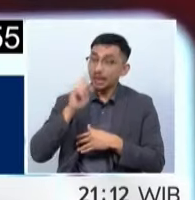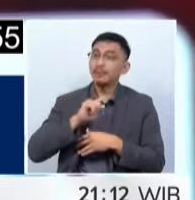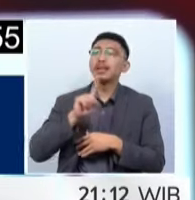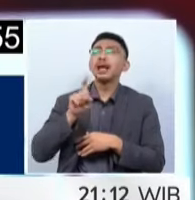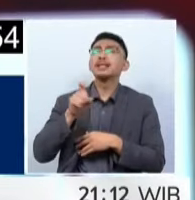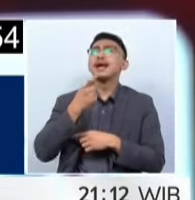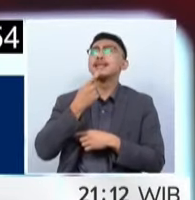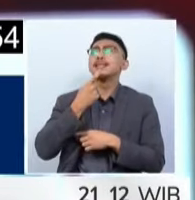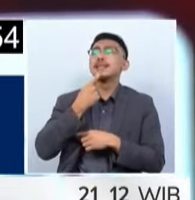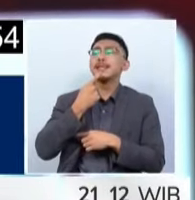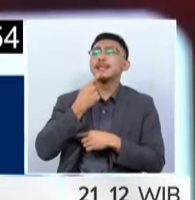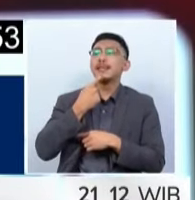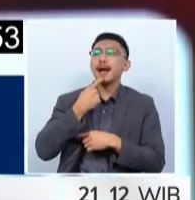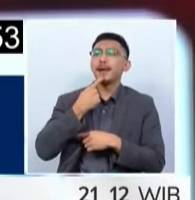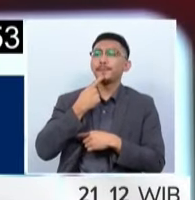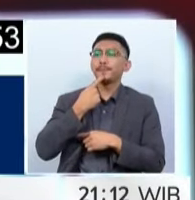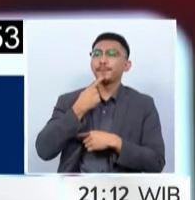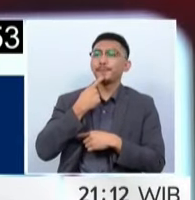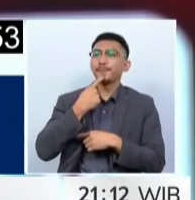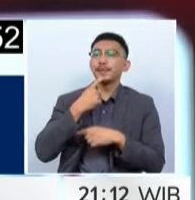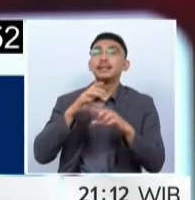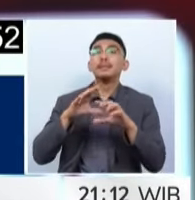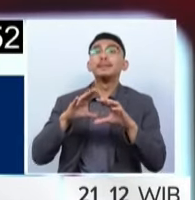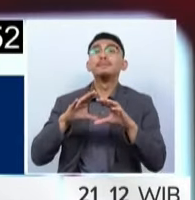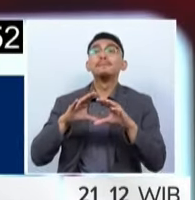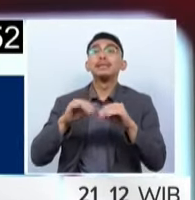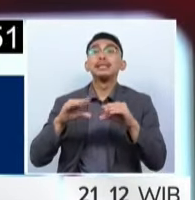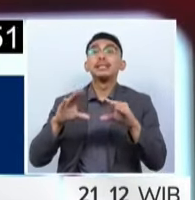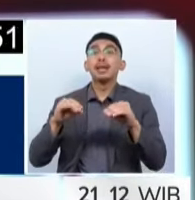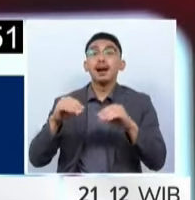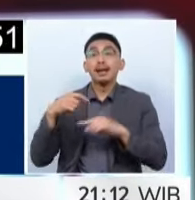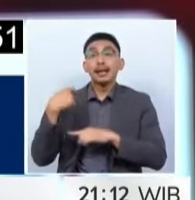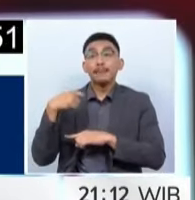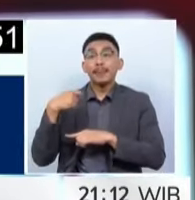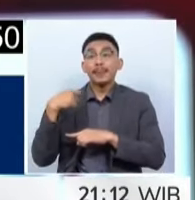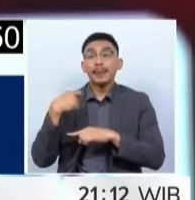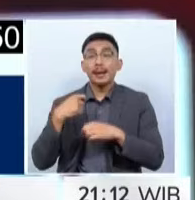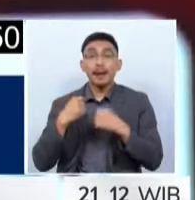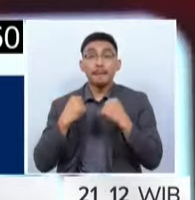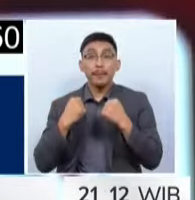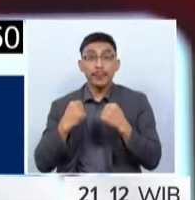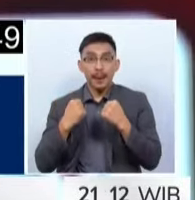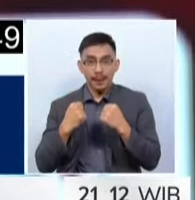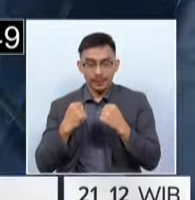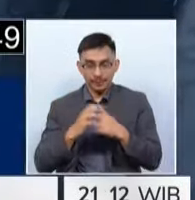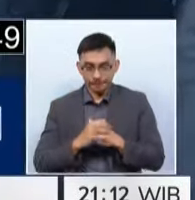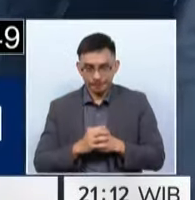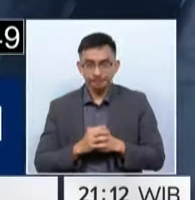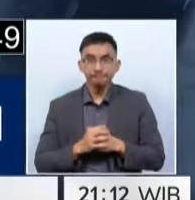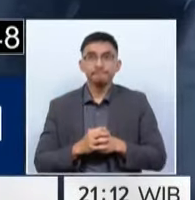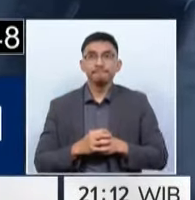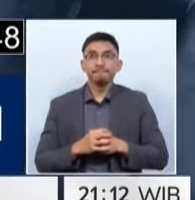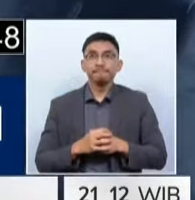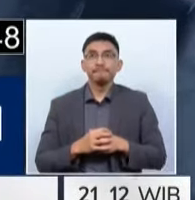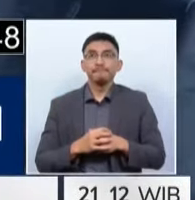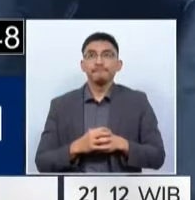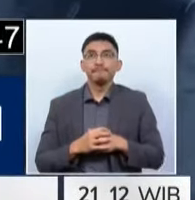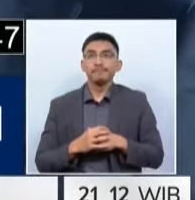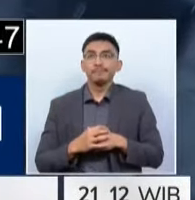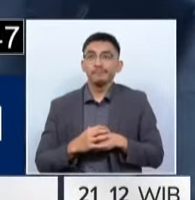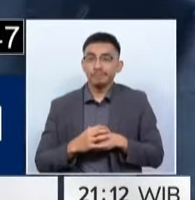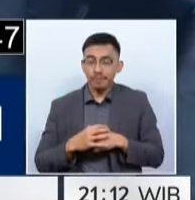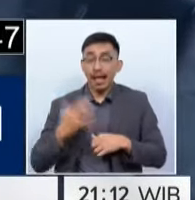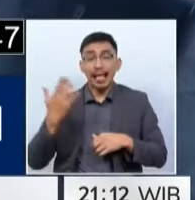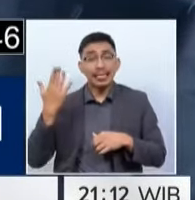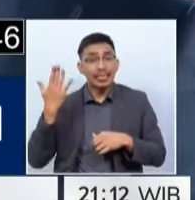dengan kinerja Kementerian Pertahanan ketika tadi kita bahas